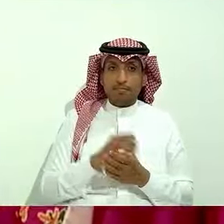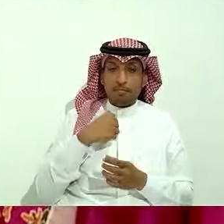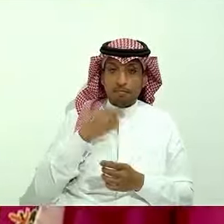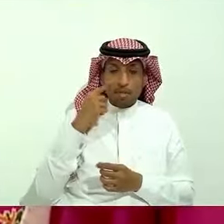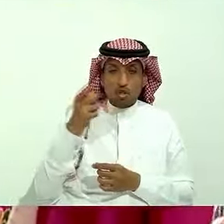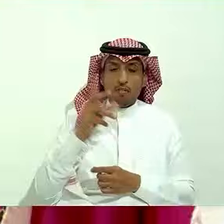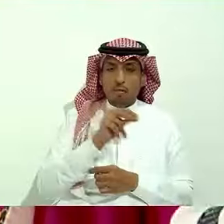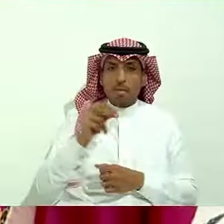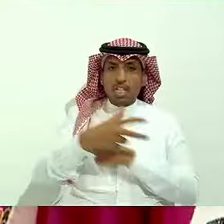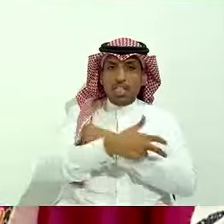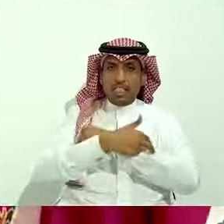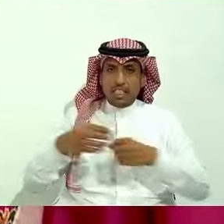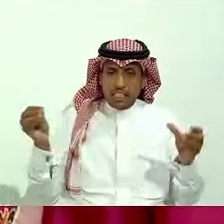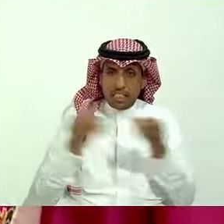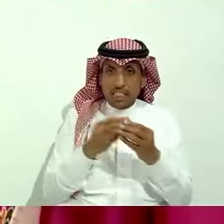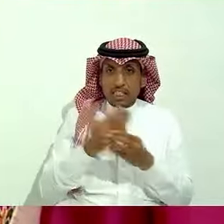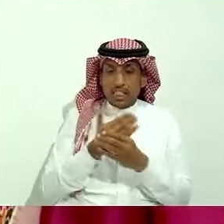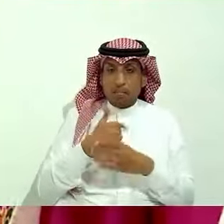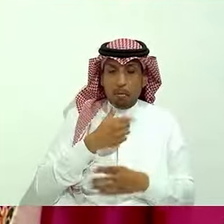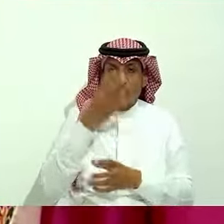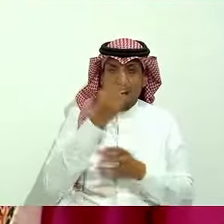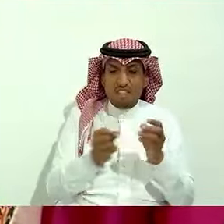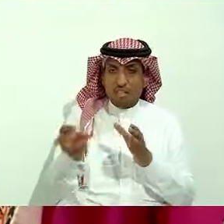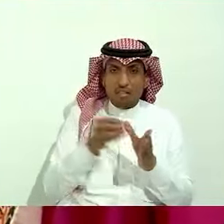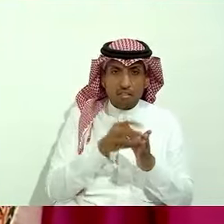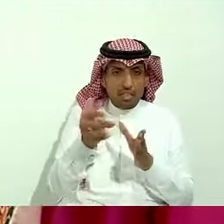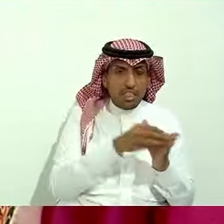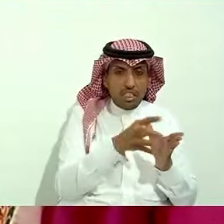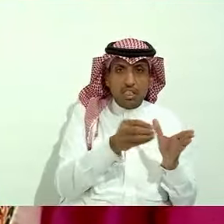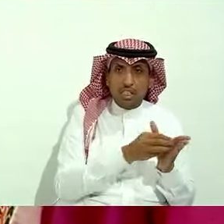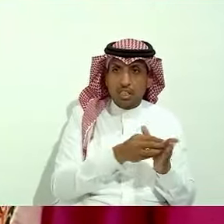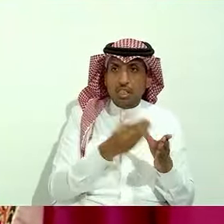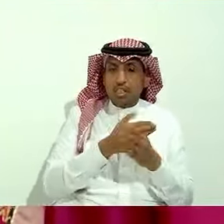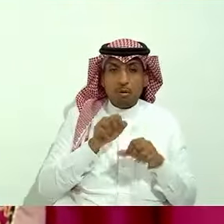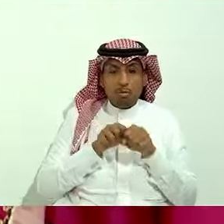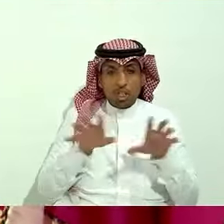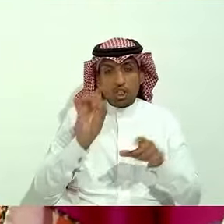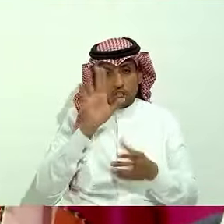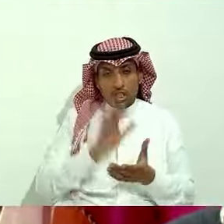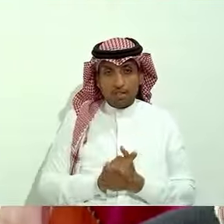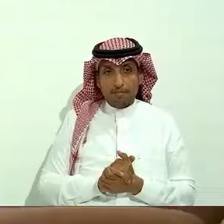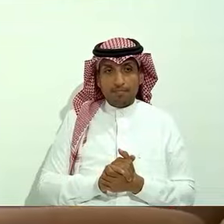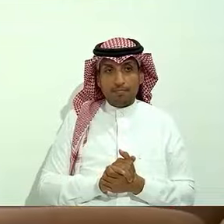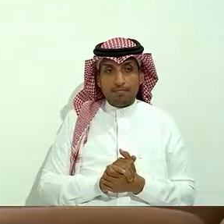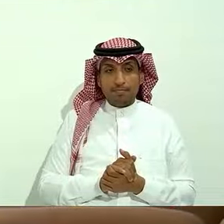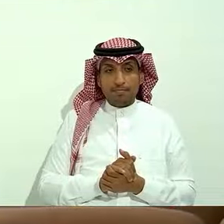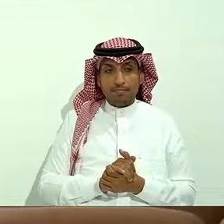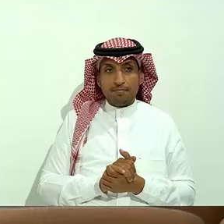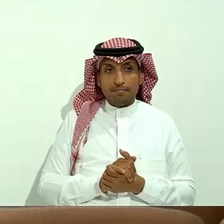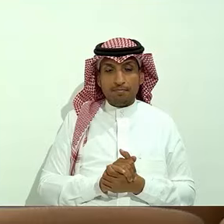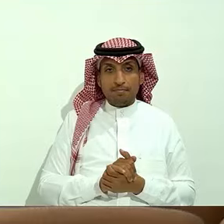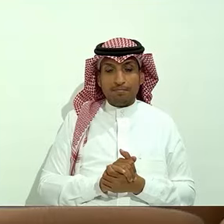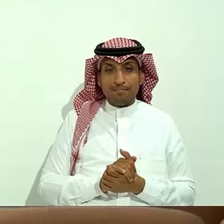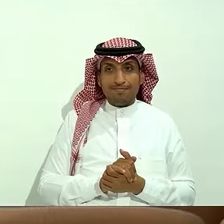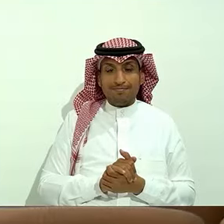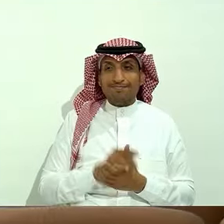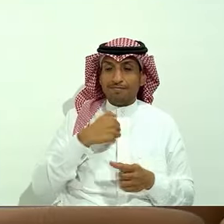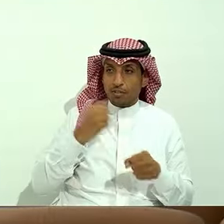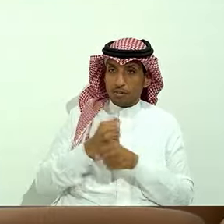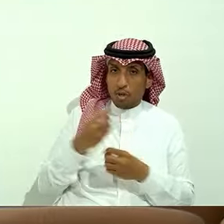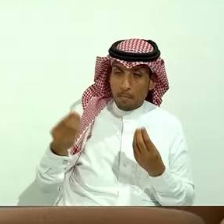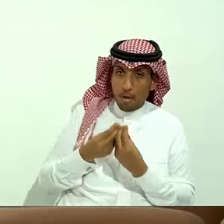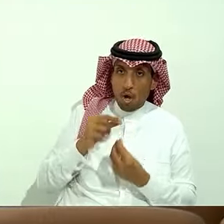جارية، لأن الواحد يوثق إرثه ويوثق أصالة جذوره، هذا شيء جدا مهم إن شاء الله. الدكتورة اللي بنشتغل معها